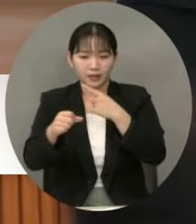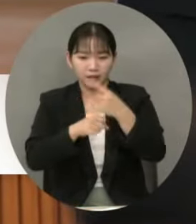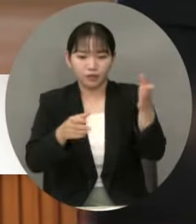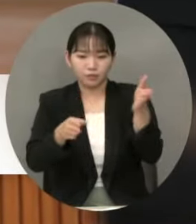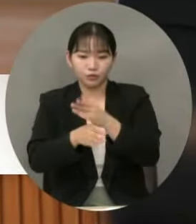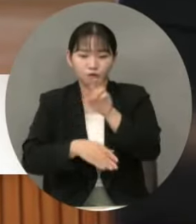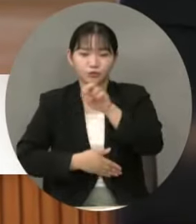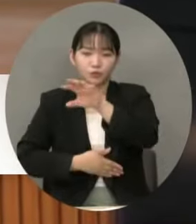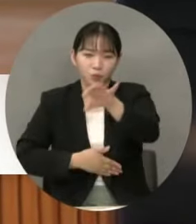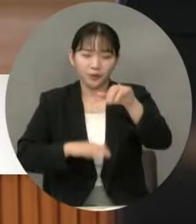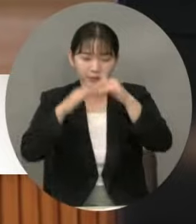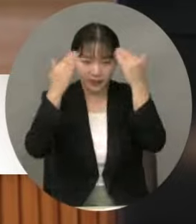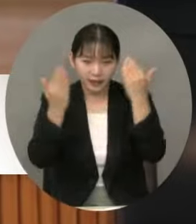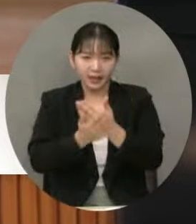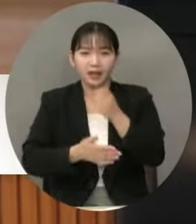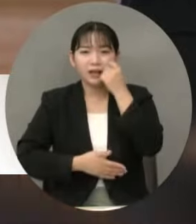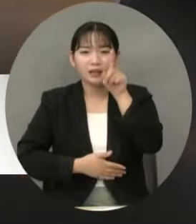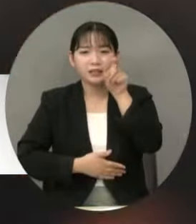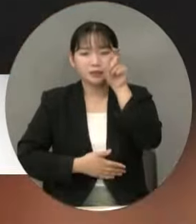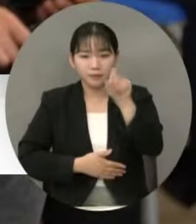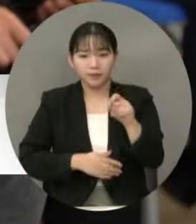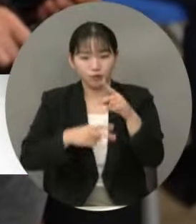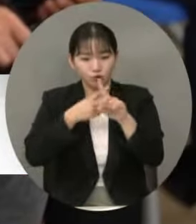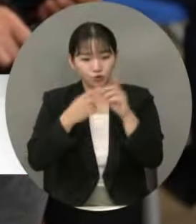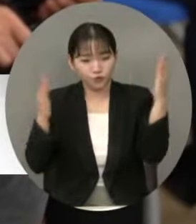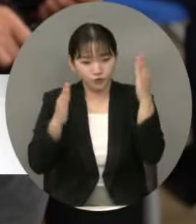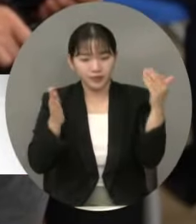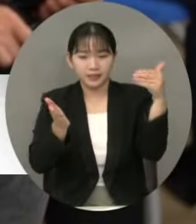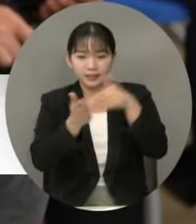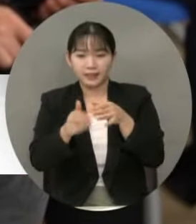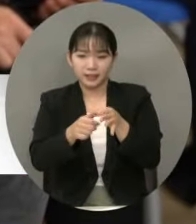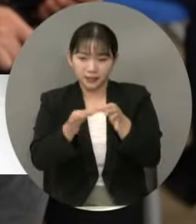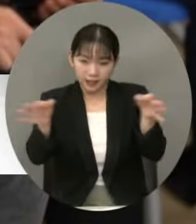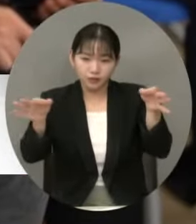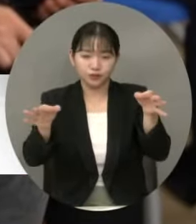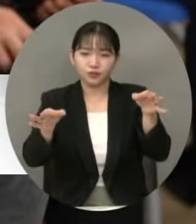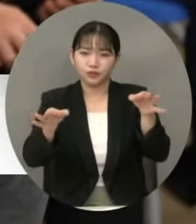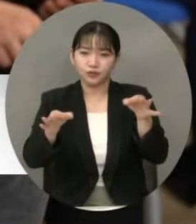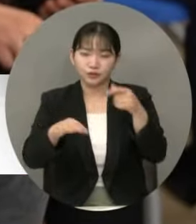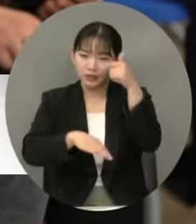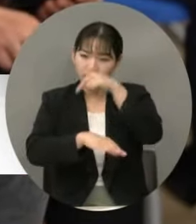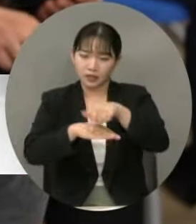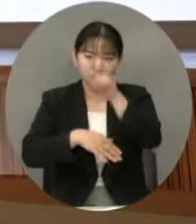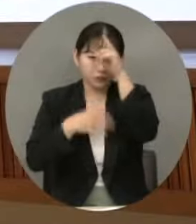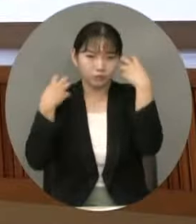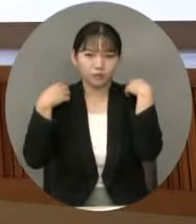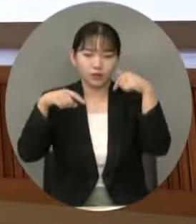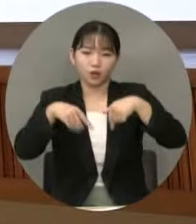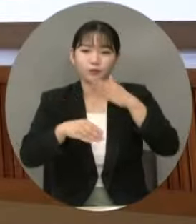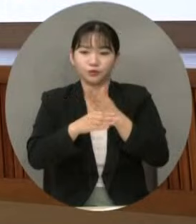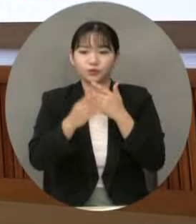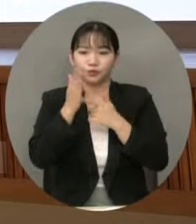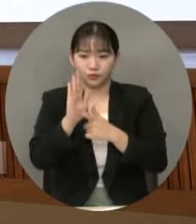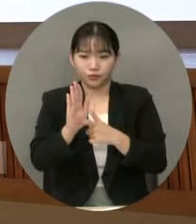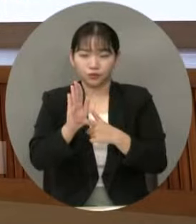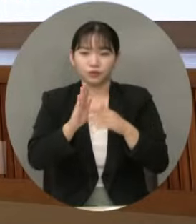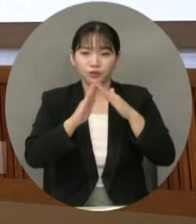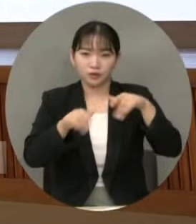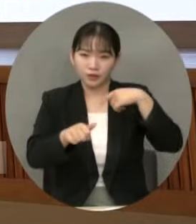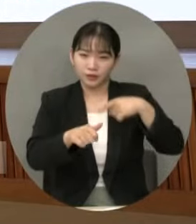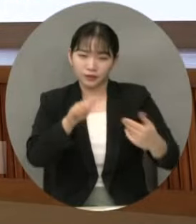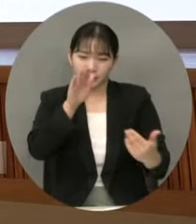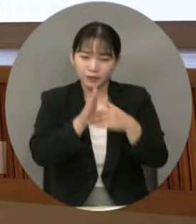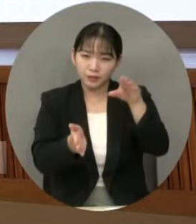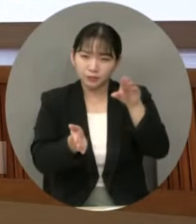전 지역에 월 10만 원씩 중학생까지 지급하는 안을 정부와 협의하고 있다고 말했습니다. 전남 교육의